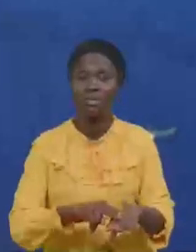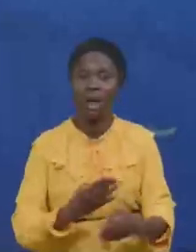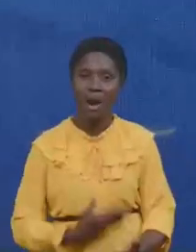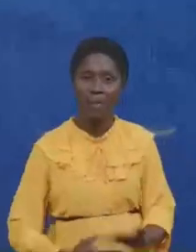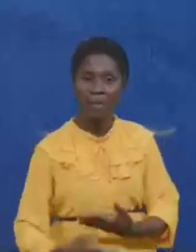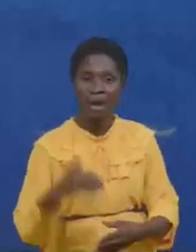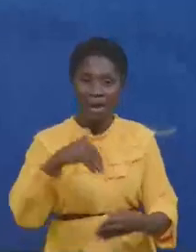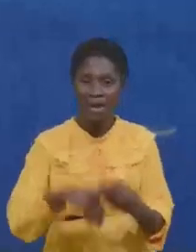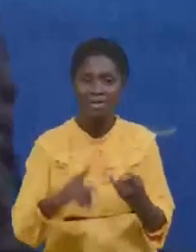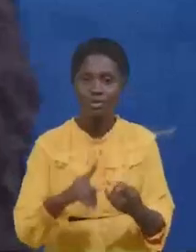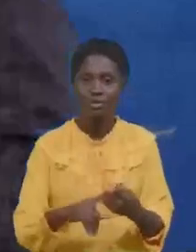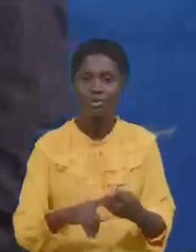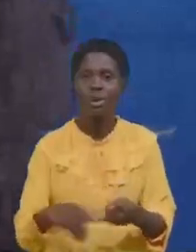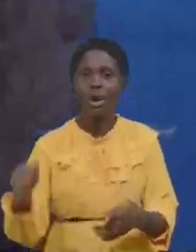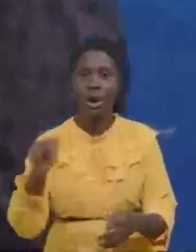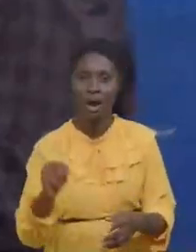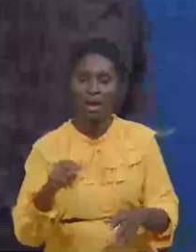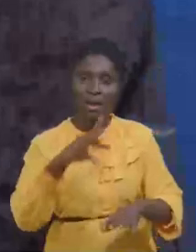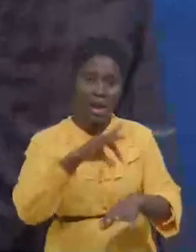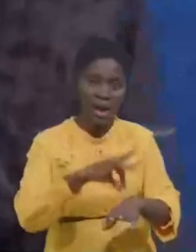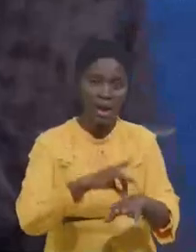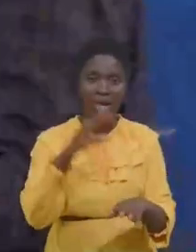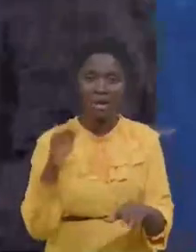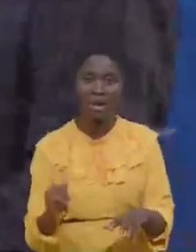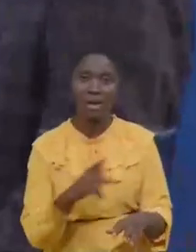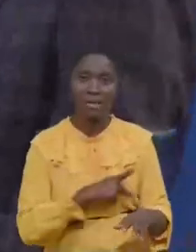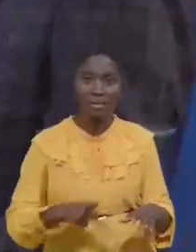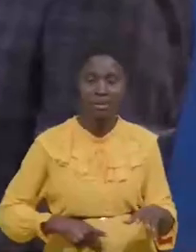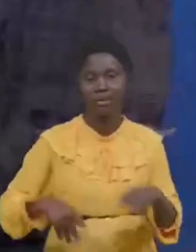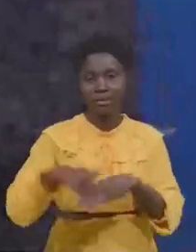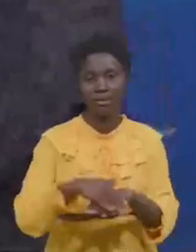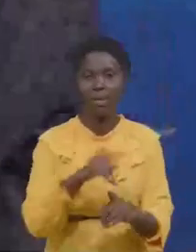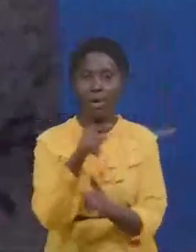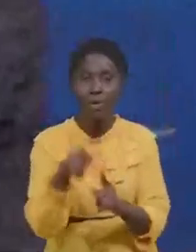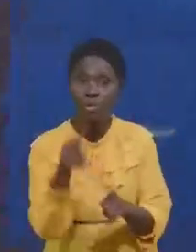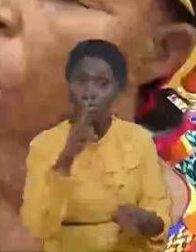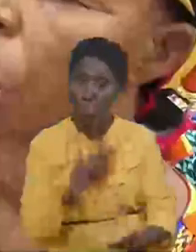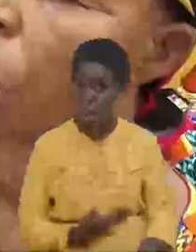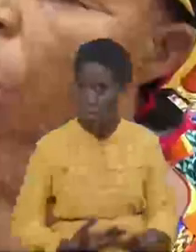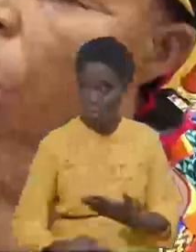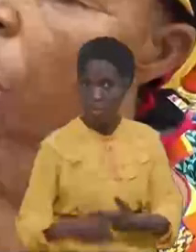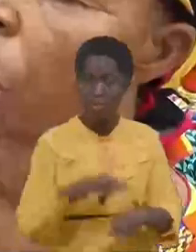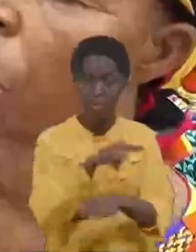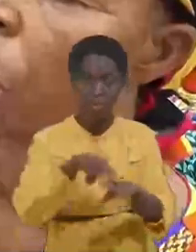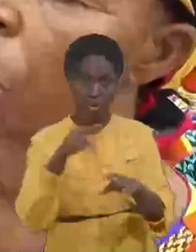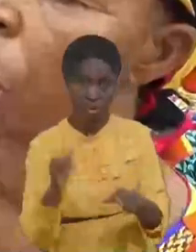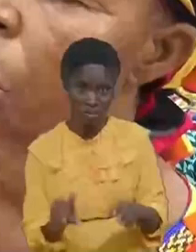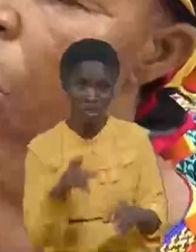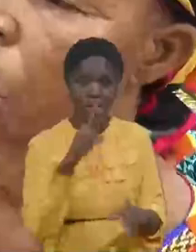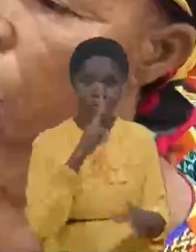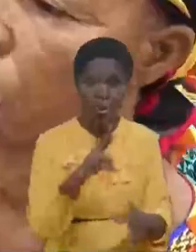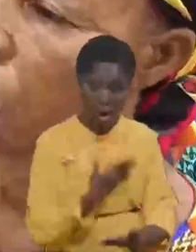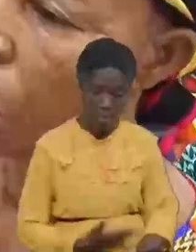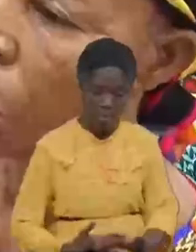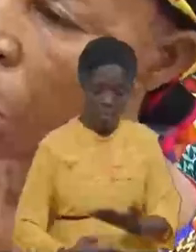un royaume terrestre. Lorsque vous êtes né selon la naissance naturelle,